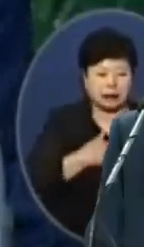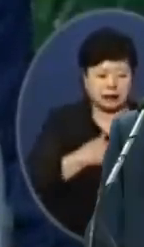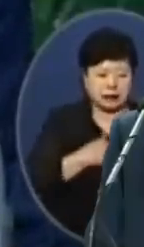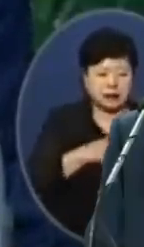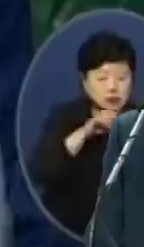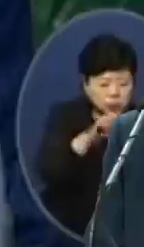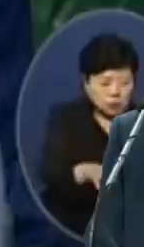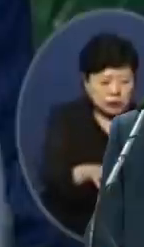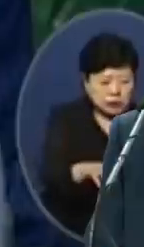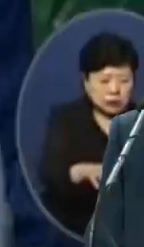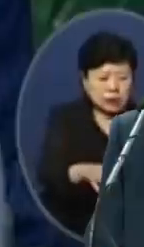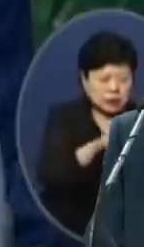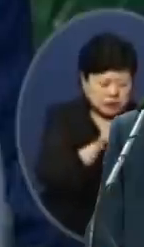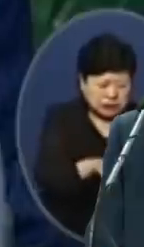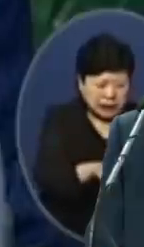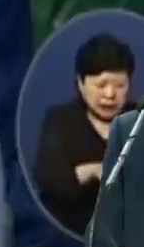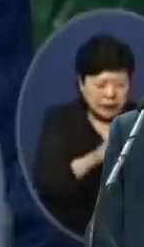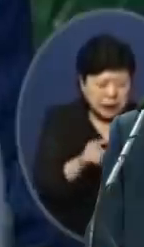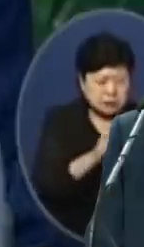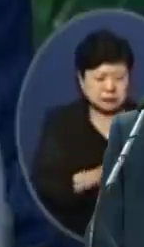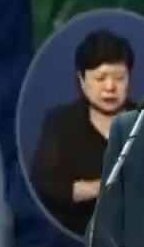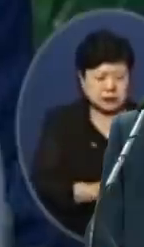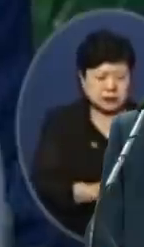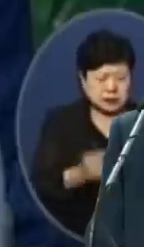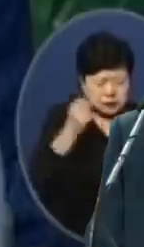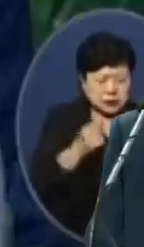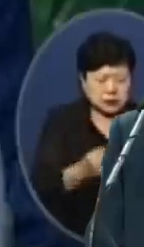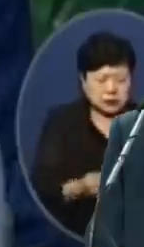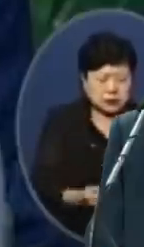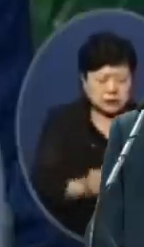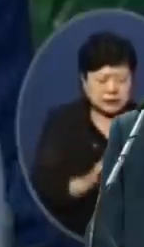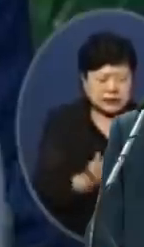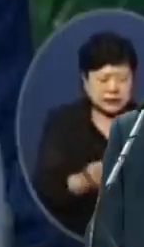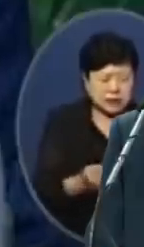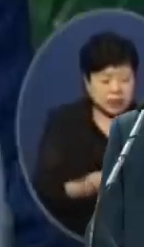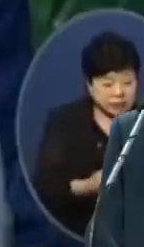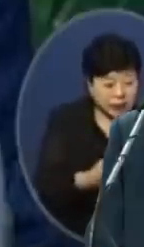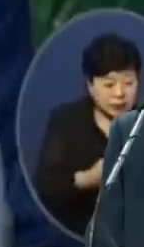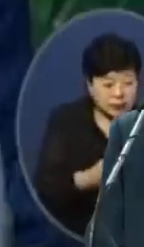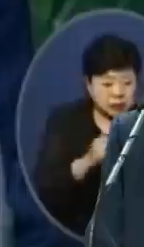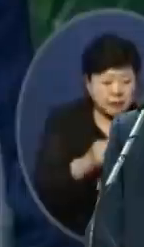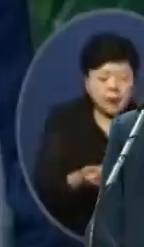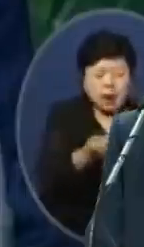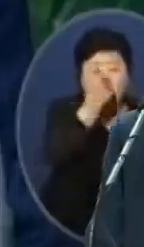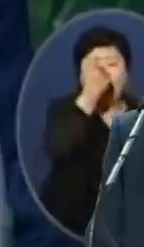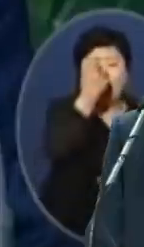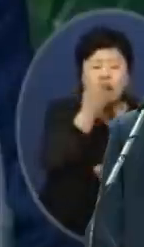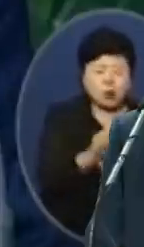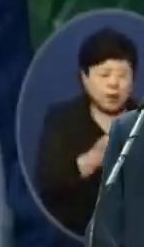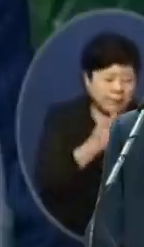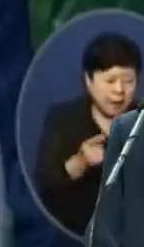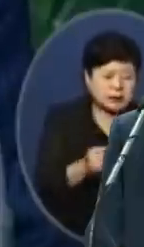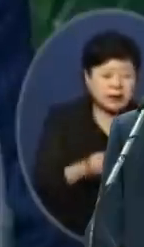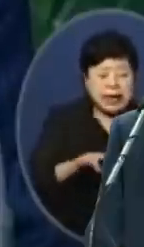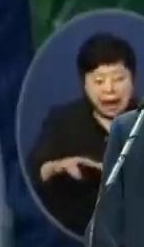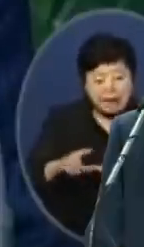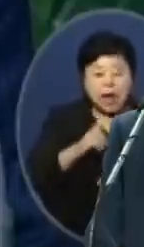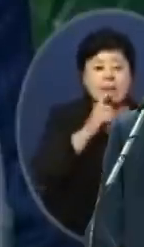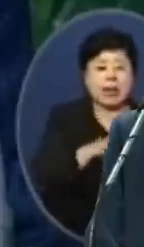그 자리에서 말씀이 성경에서 뛰어나와서 내 마음을 사로잡는 레마인